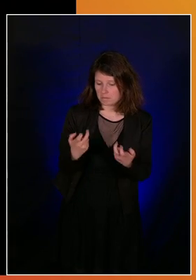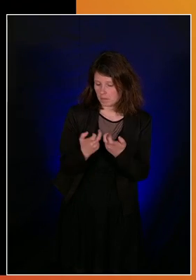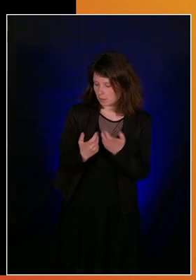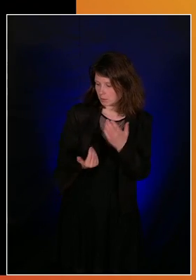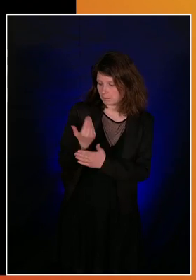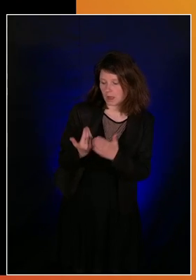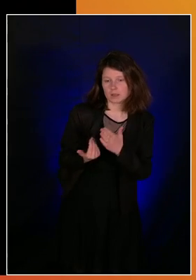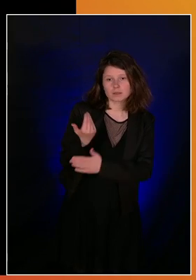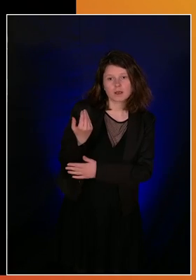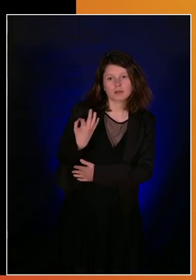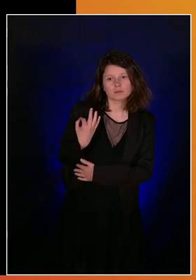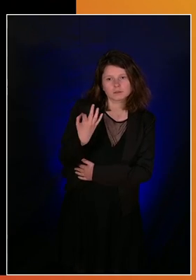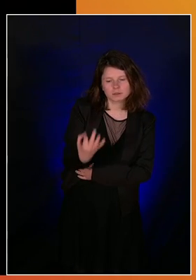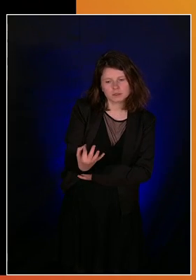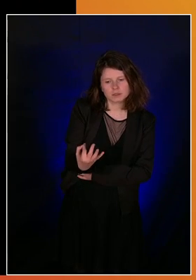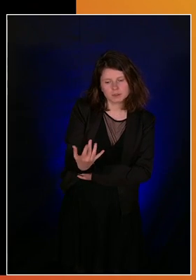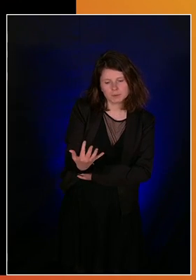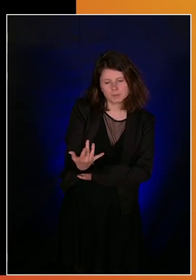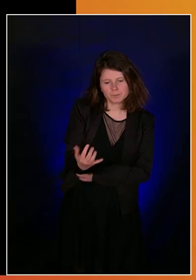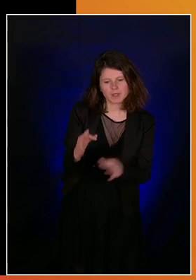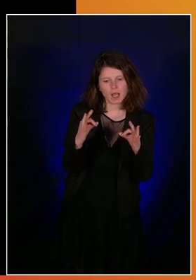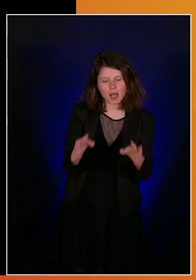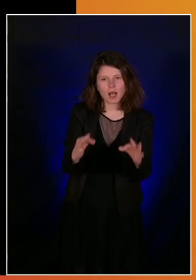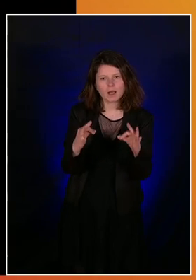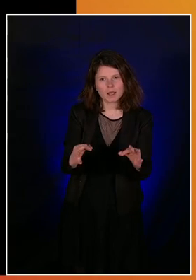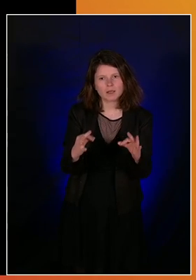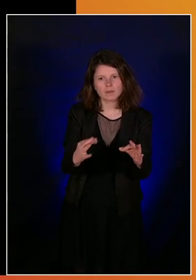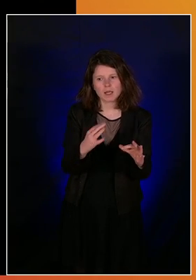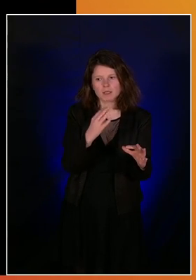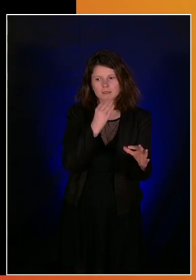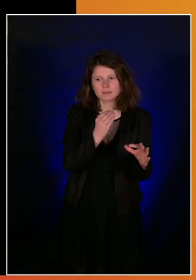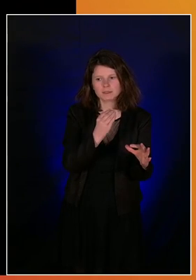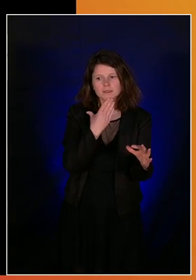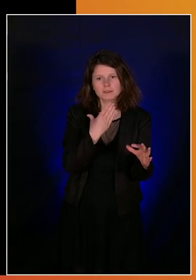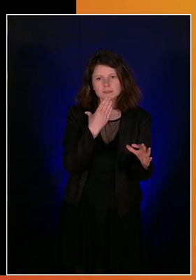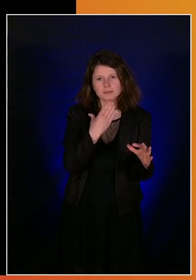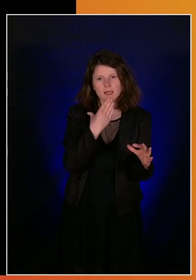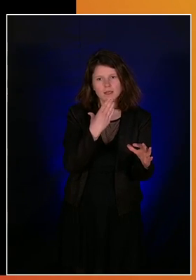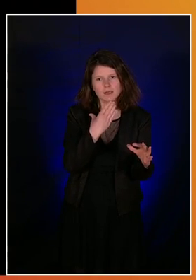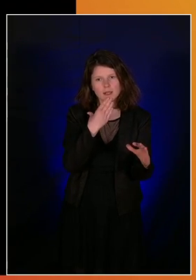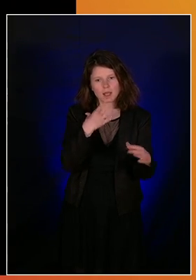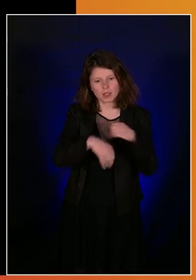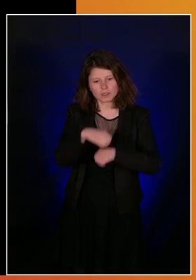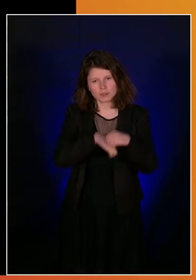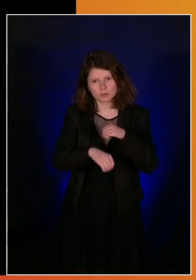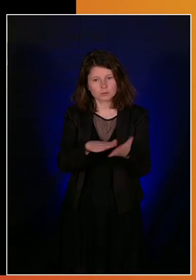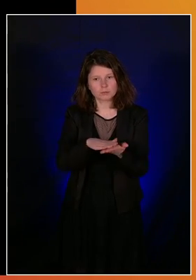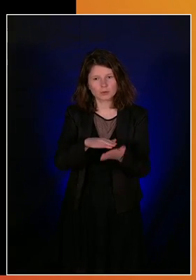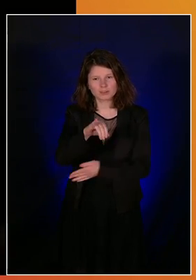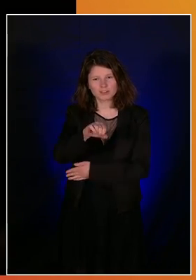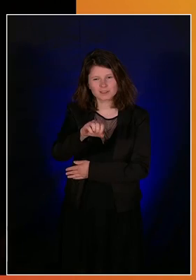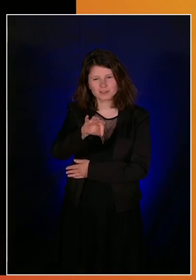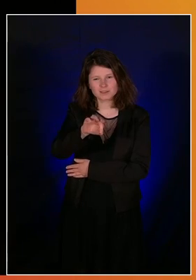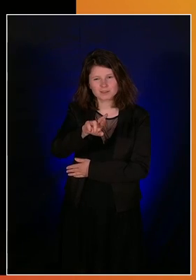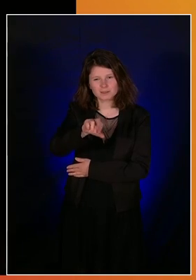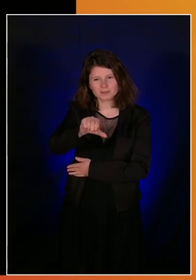à l'organisation comment dire israélienne istradoutad pardonad